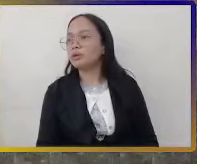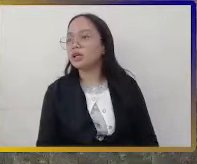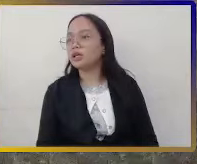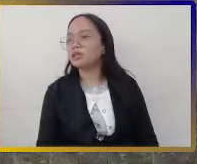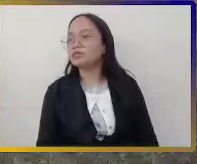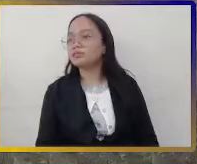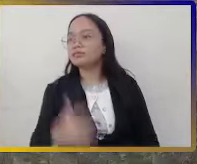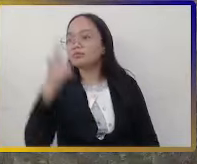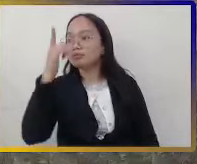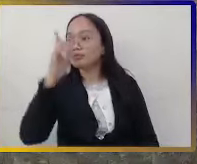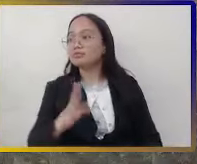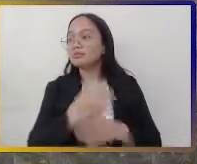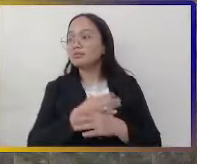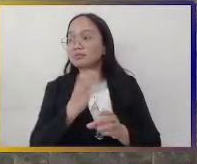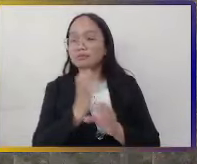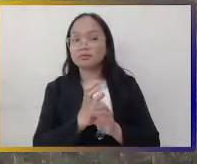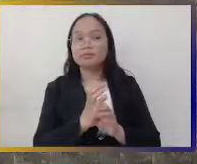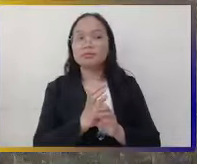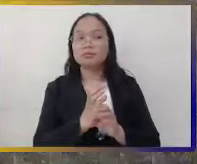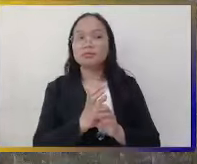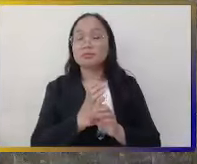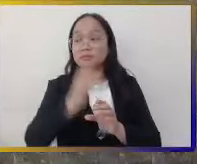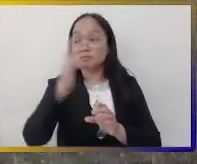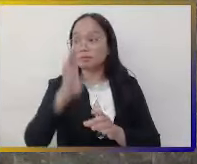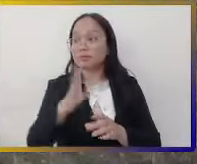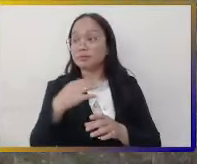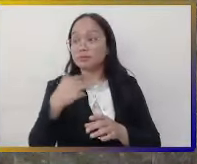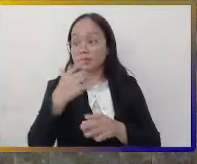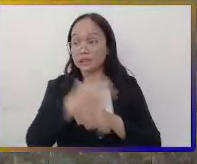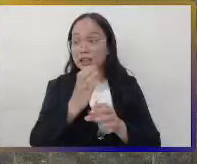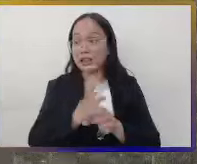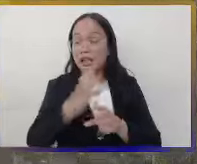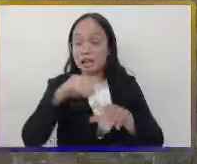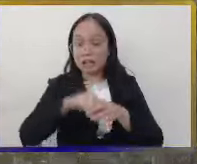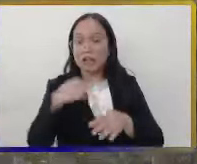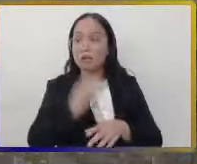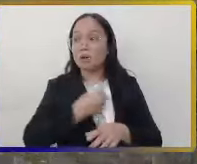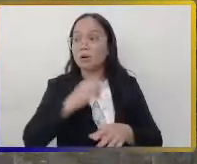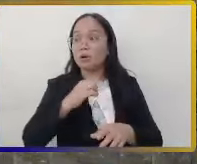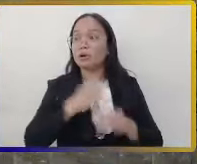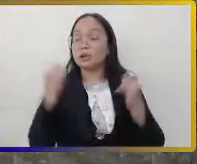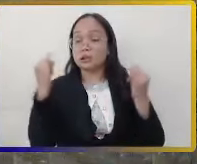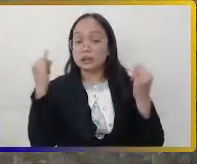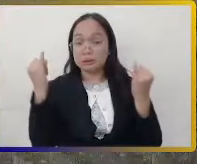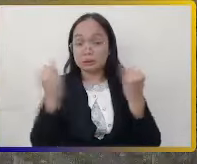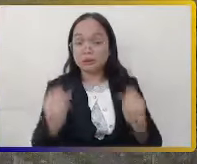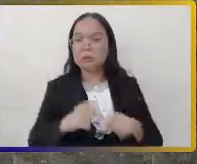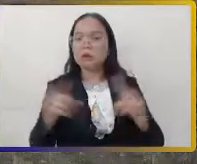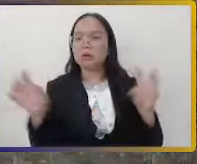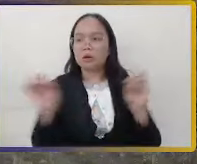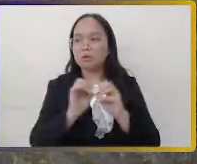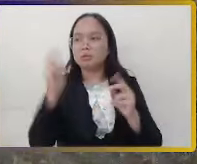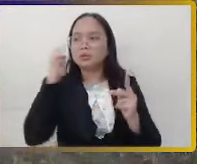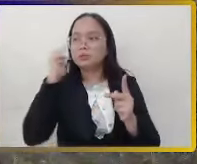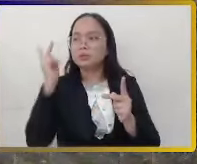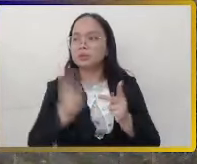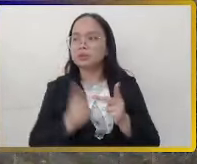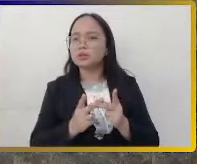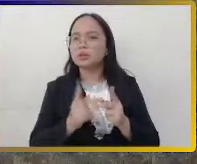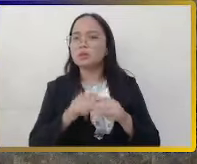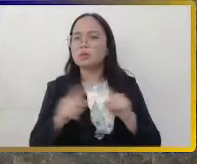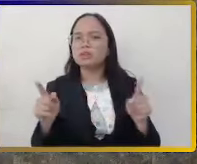Ilikha natin ang tao ayon sa ating kawangis na walang layunin. Bakit? Basta lang